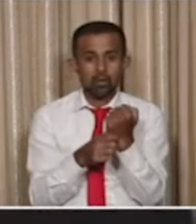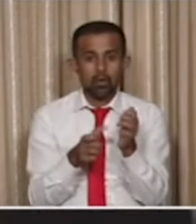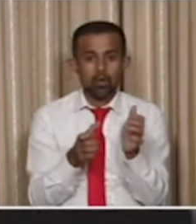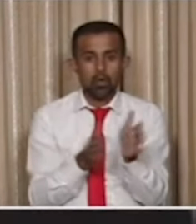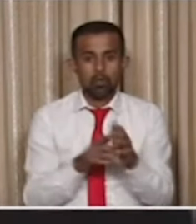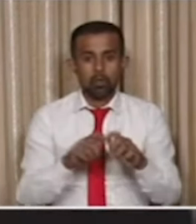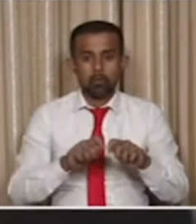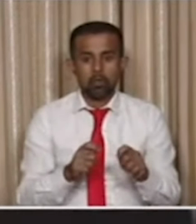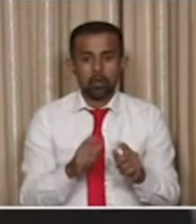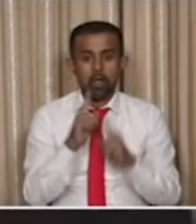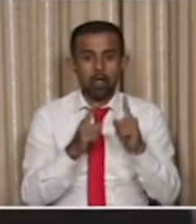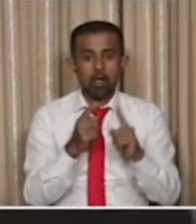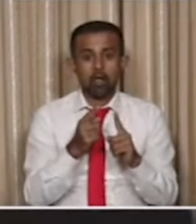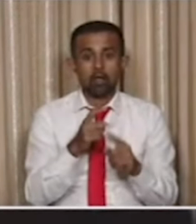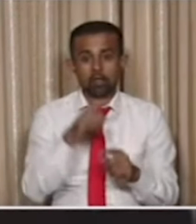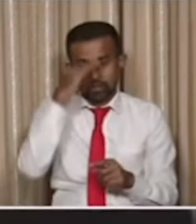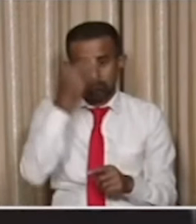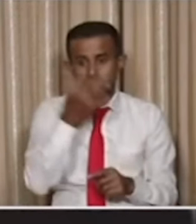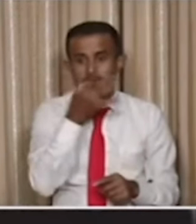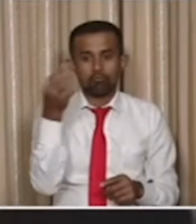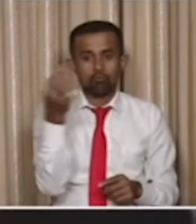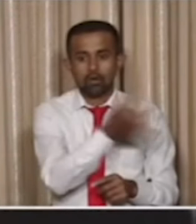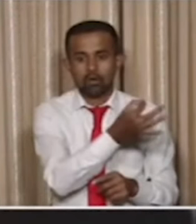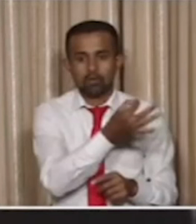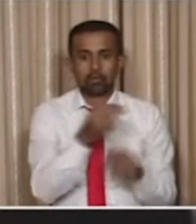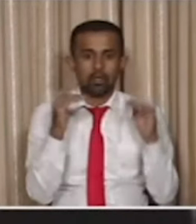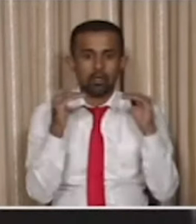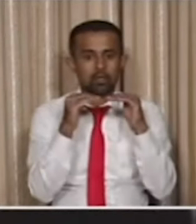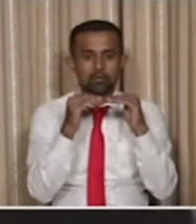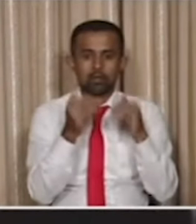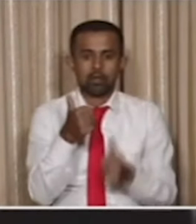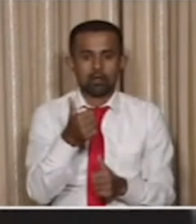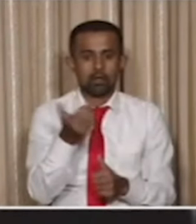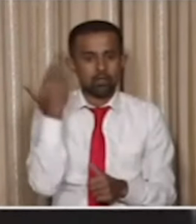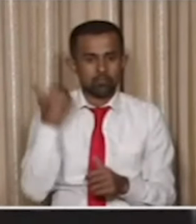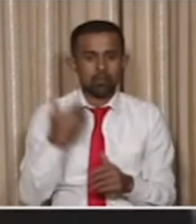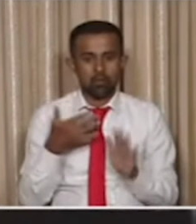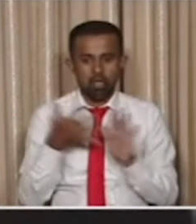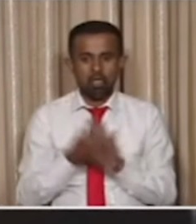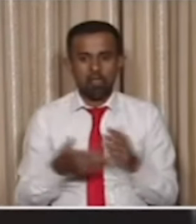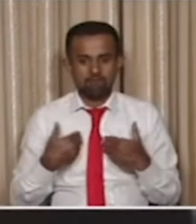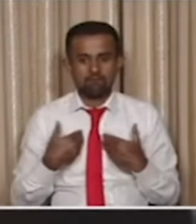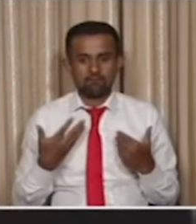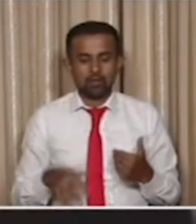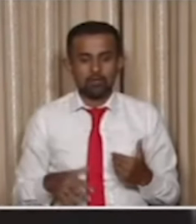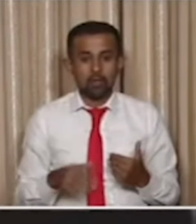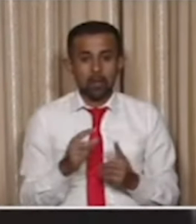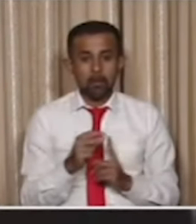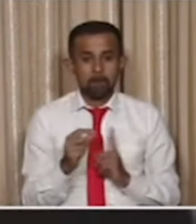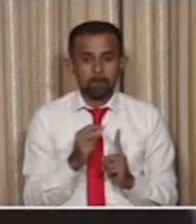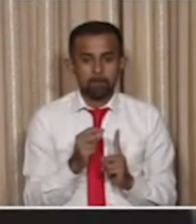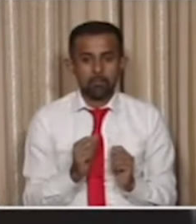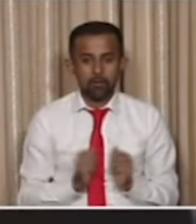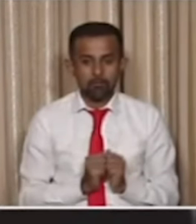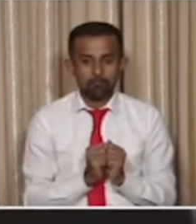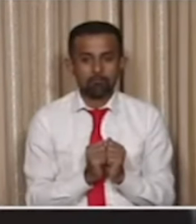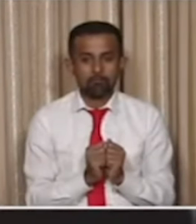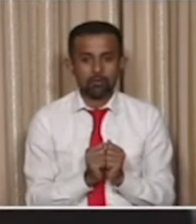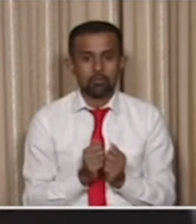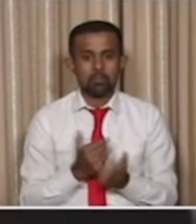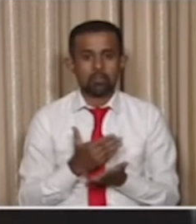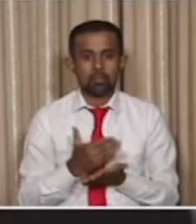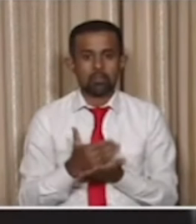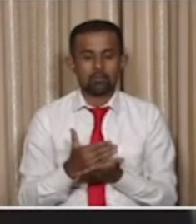වුණයි කියලා කතානායකතුමාට පැමිණිලි කරා ඒක සාධාරණ පැමිණිල්ල එදා මගේ ඇති වරදක් වුණා ඇයි පාර්ලිමේන්තු ක්‍රියාවලියට මම බාධා